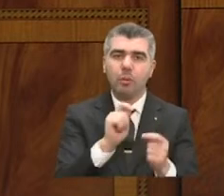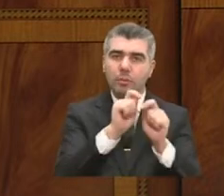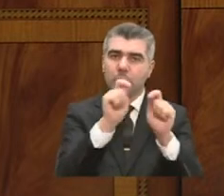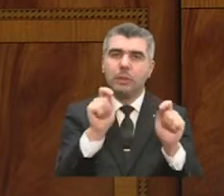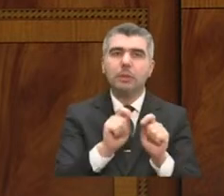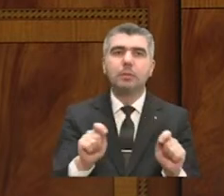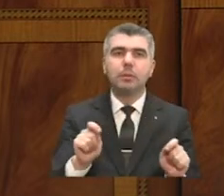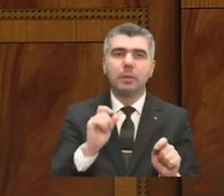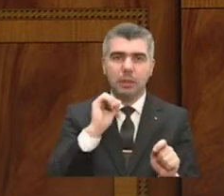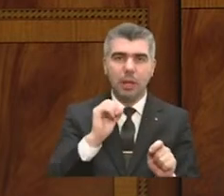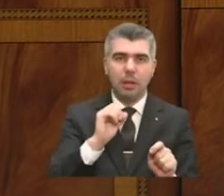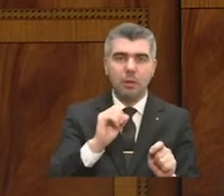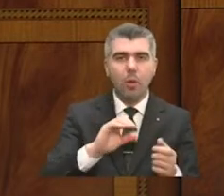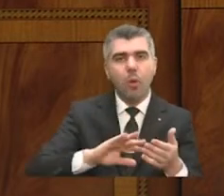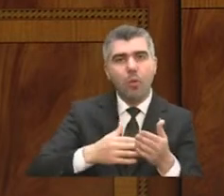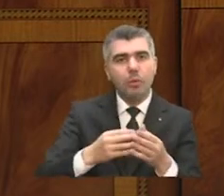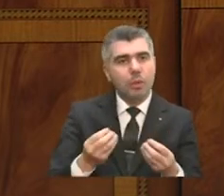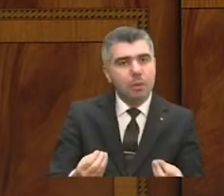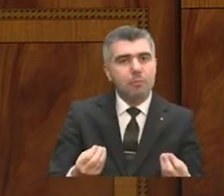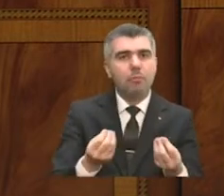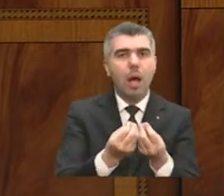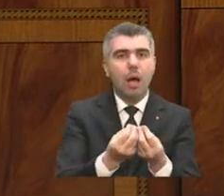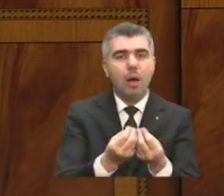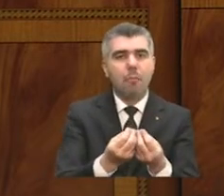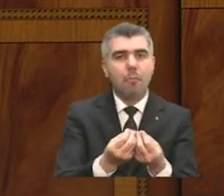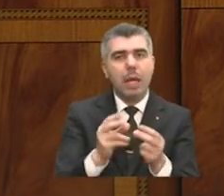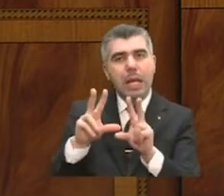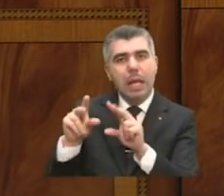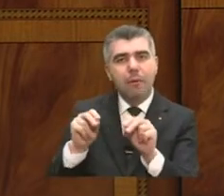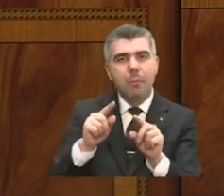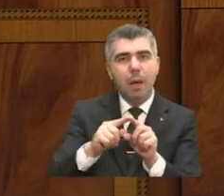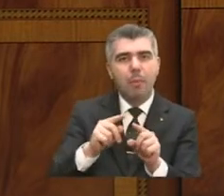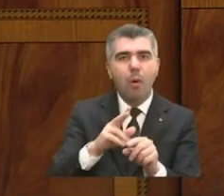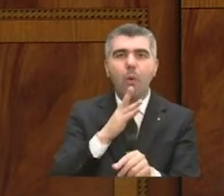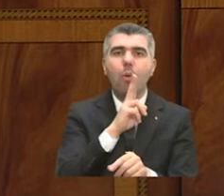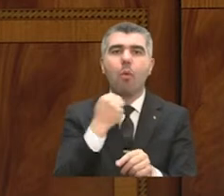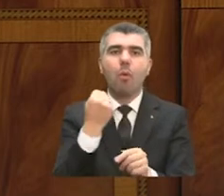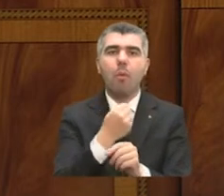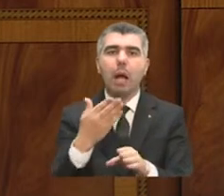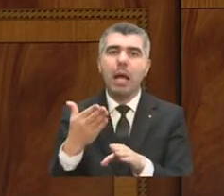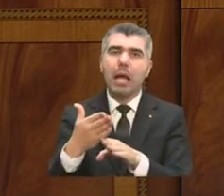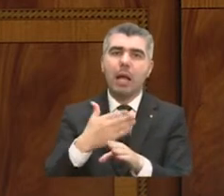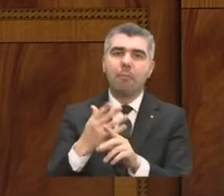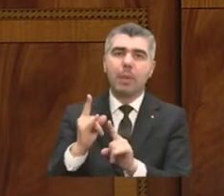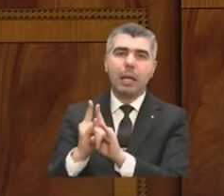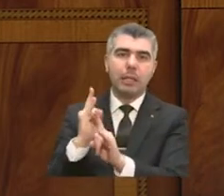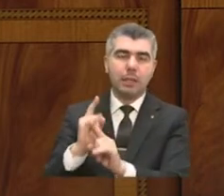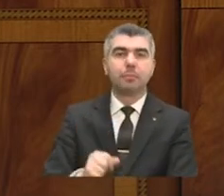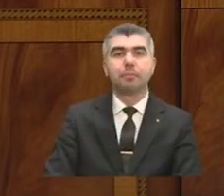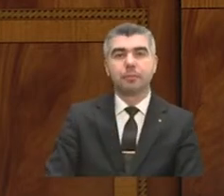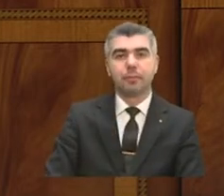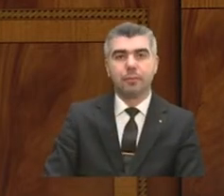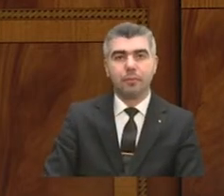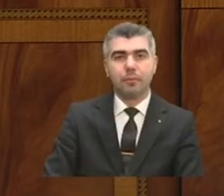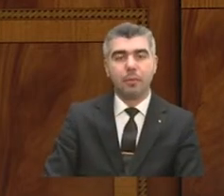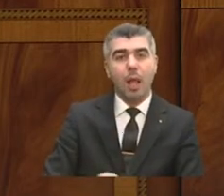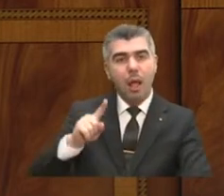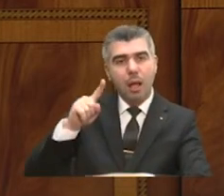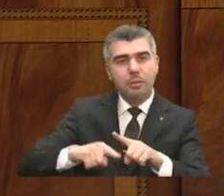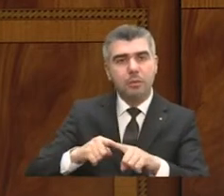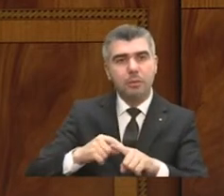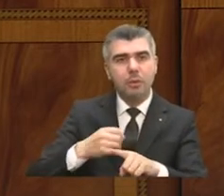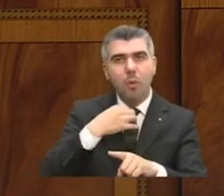nous dénonçant cette résolution à partir de nos convictions,